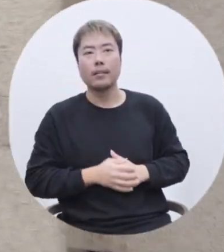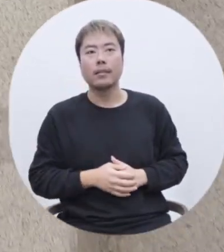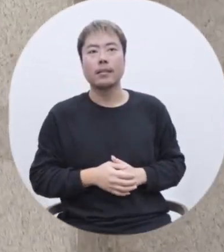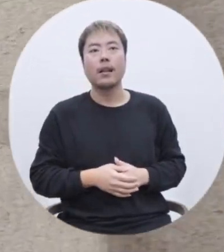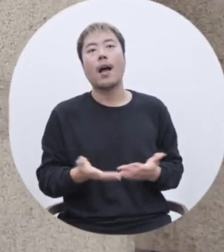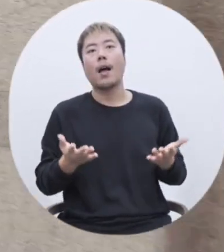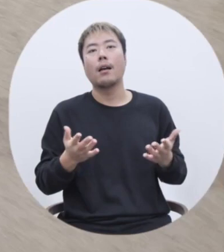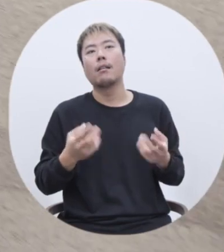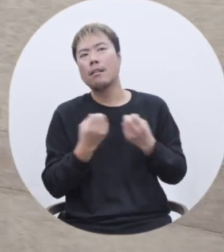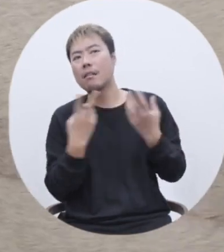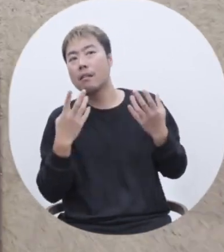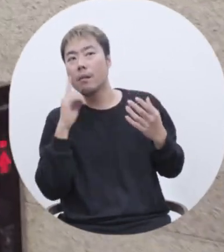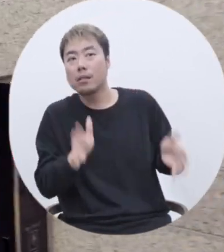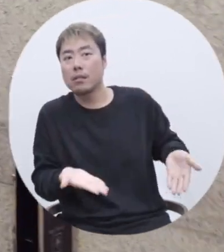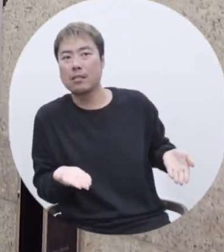아마. 안 되나?